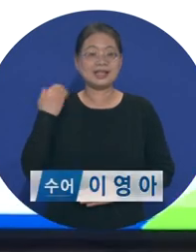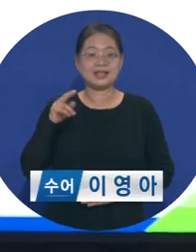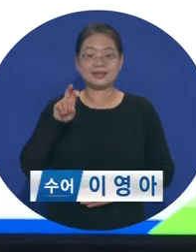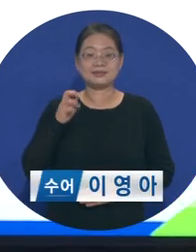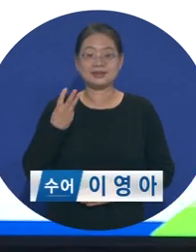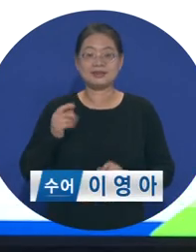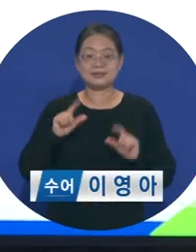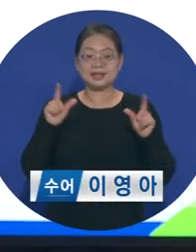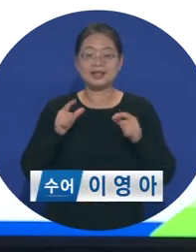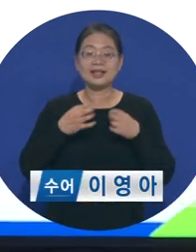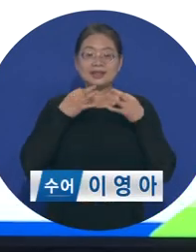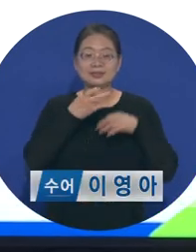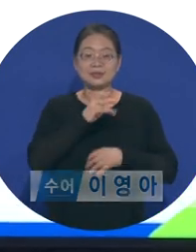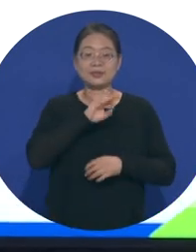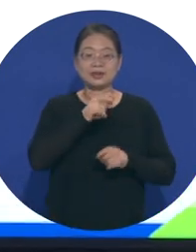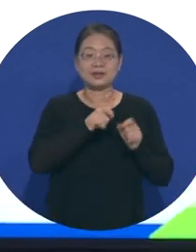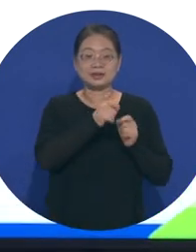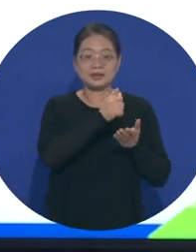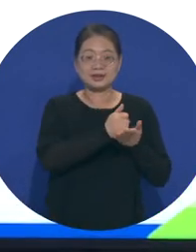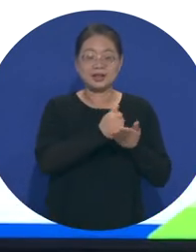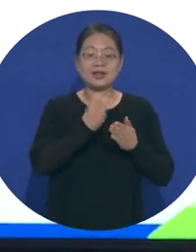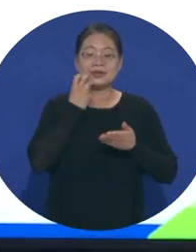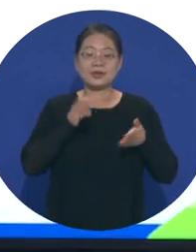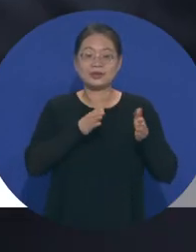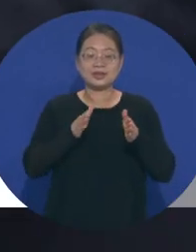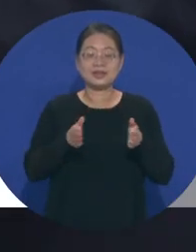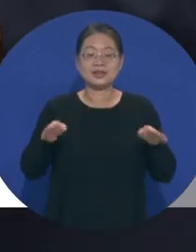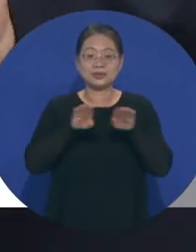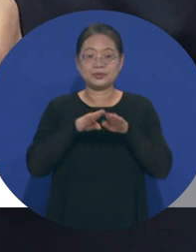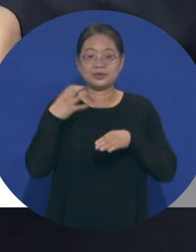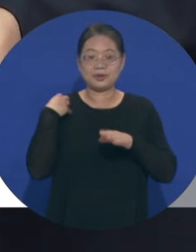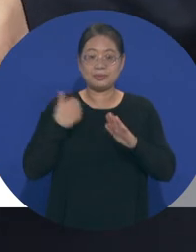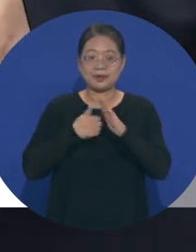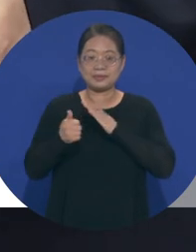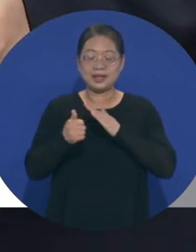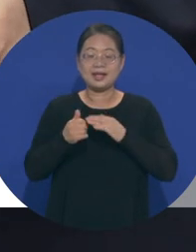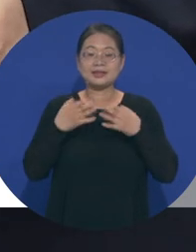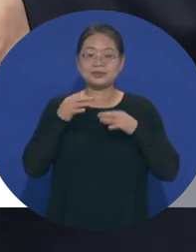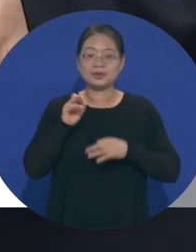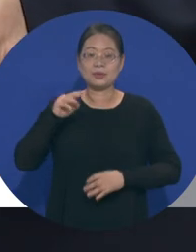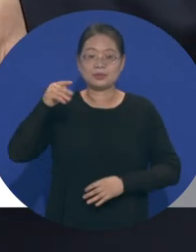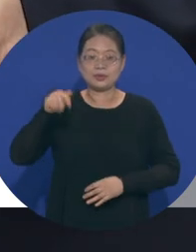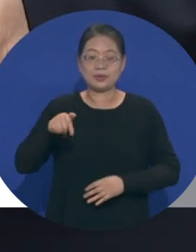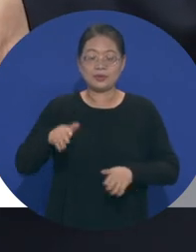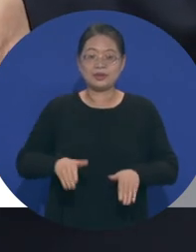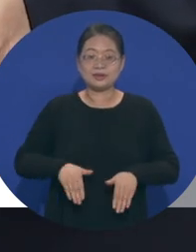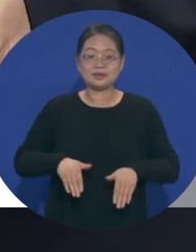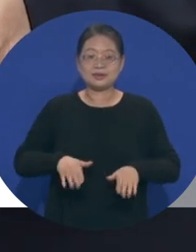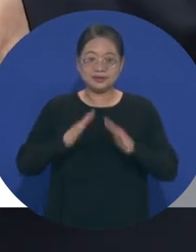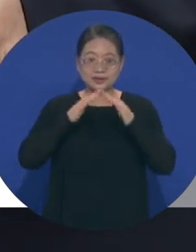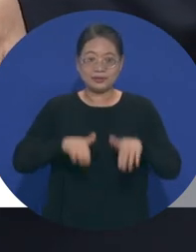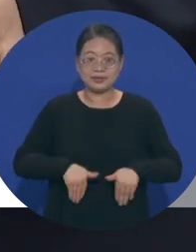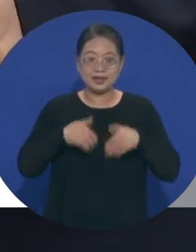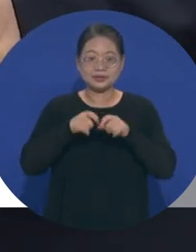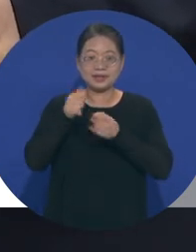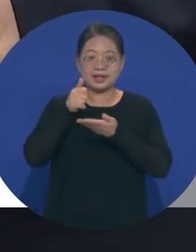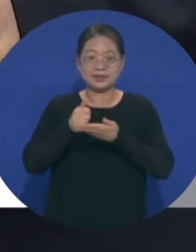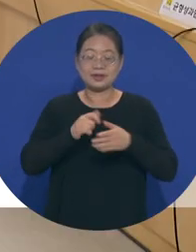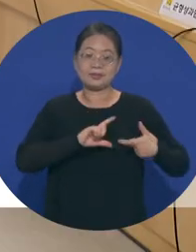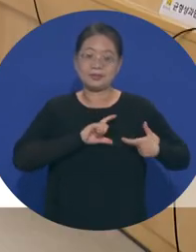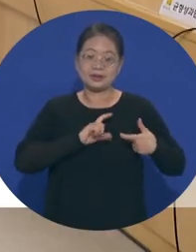지난 23일 김동현 경기도지사가 경기 도청을 방문한 김영록 전남 도지사에게 명예 경기 도지사직을